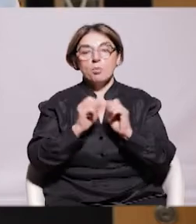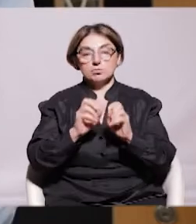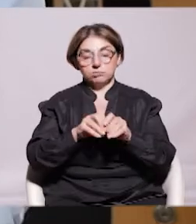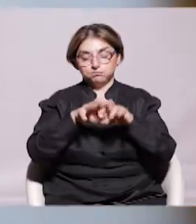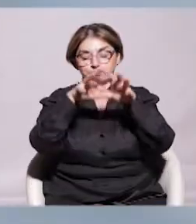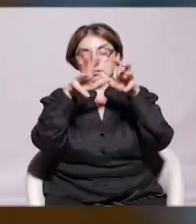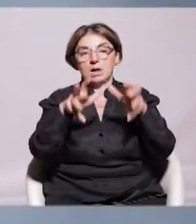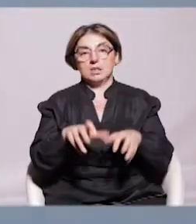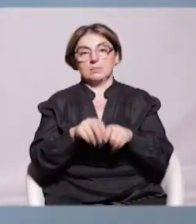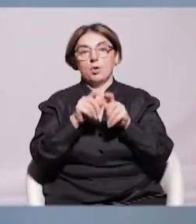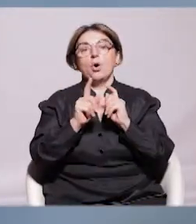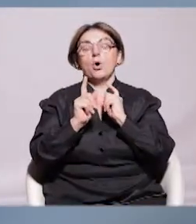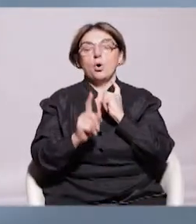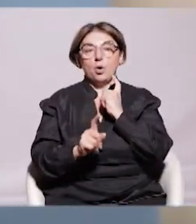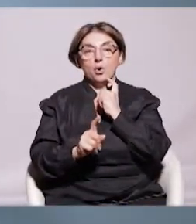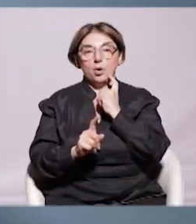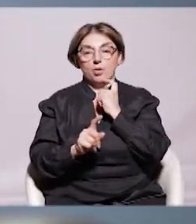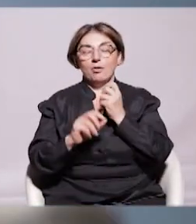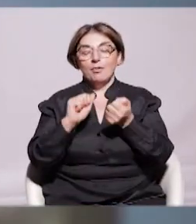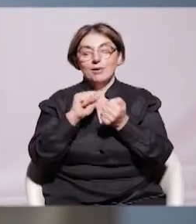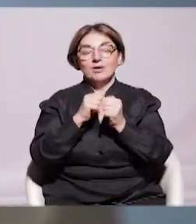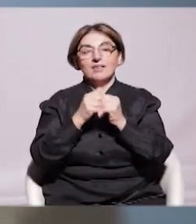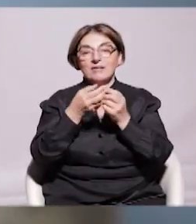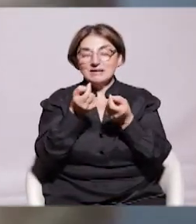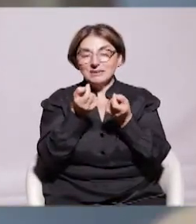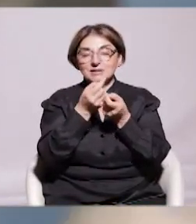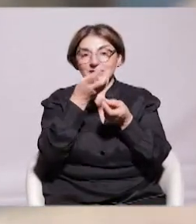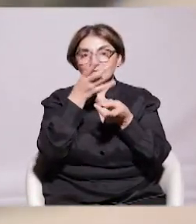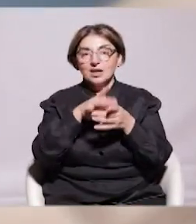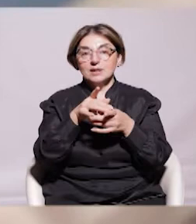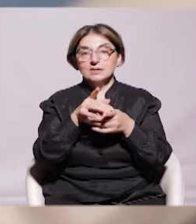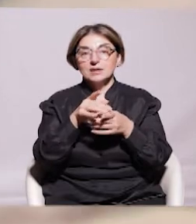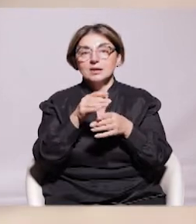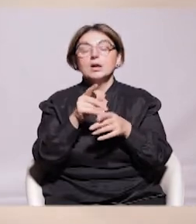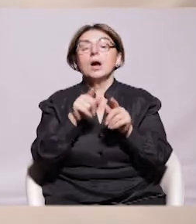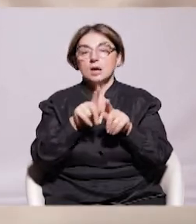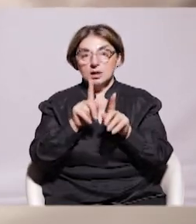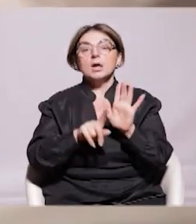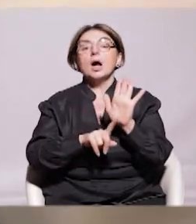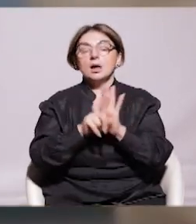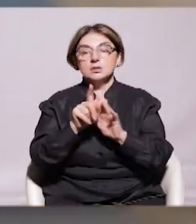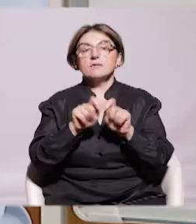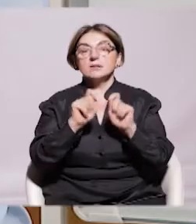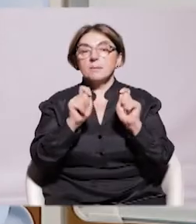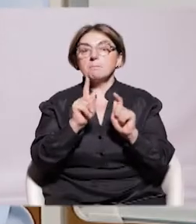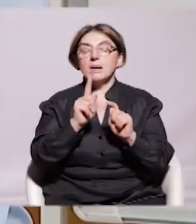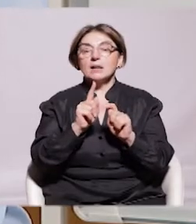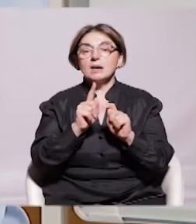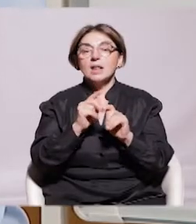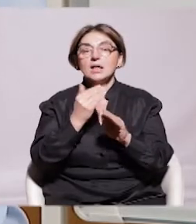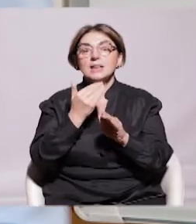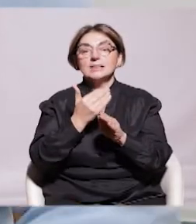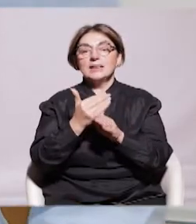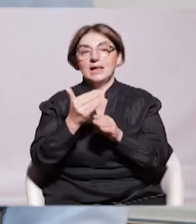მოხდა სინჯარიდან მისი გადმოყრაც, ხოლო ნატეხების შემთხვევაში რეაქცია რა თქმა უნდა წარიმართა,